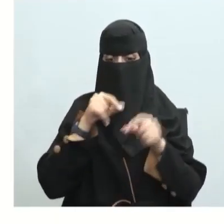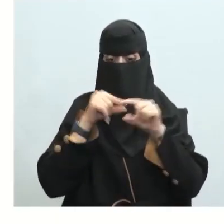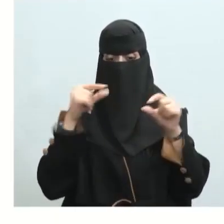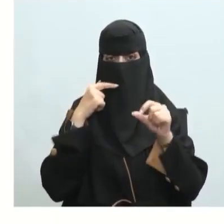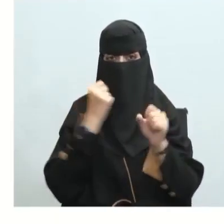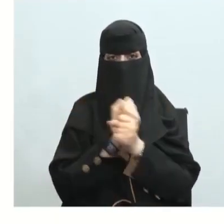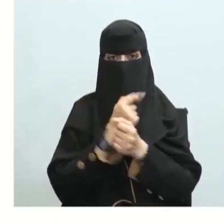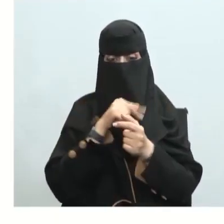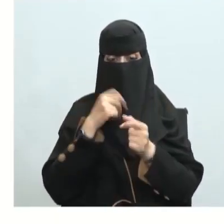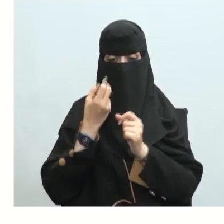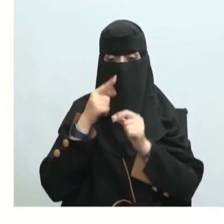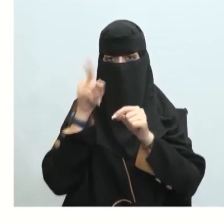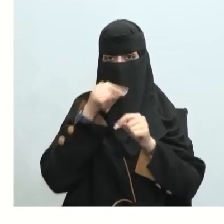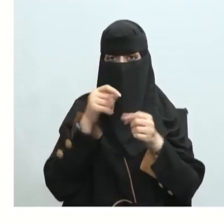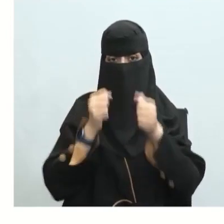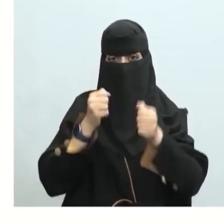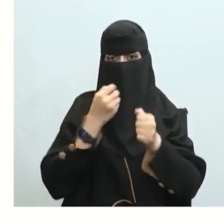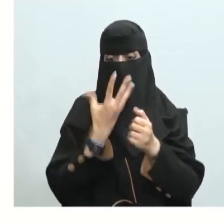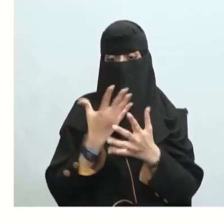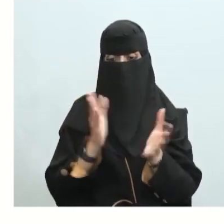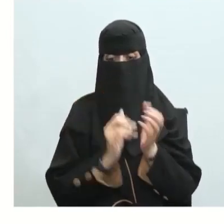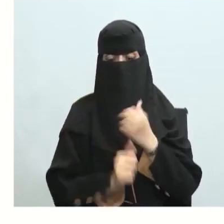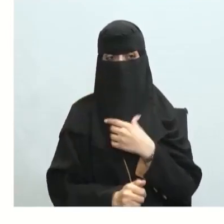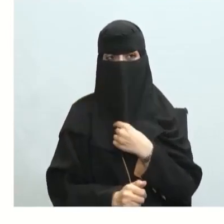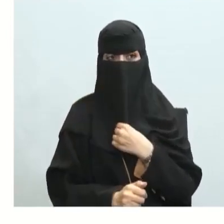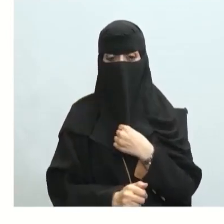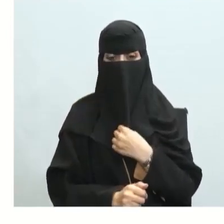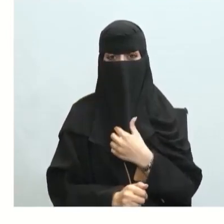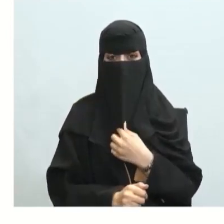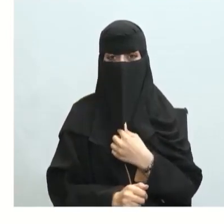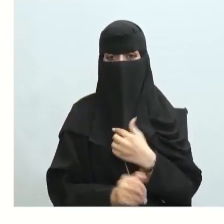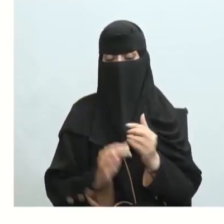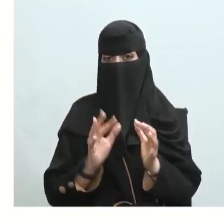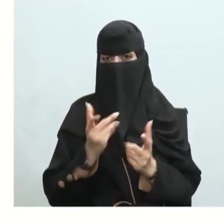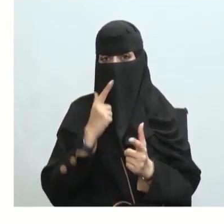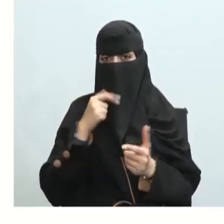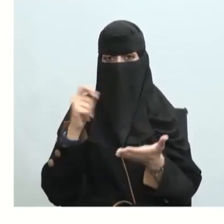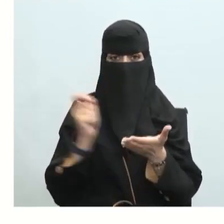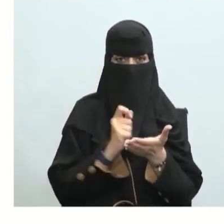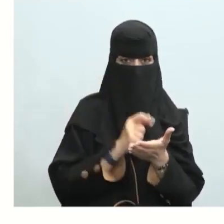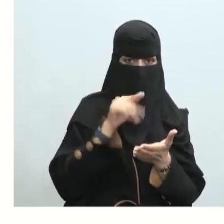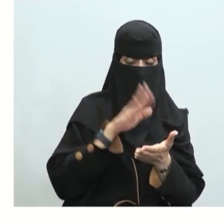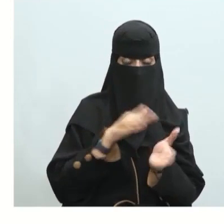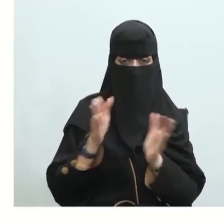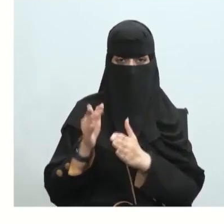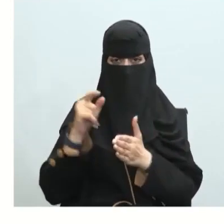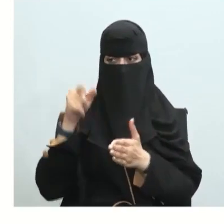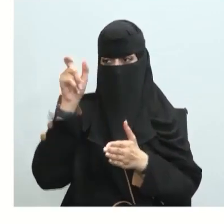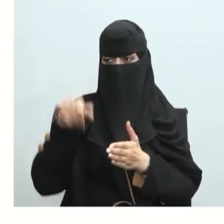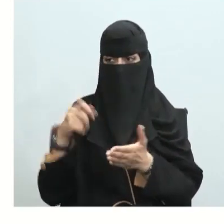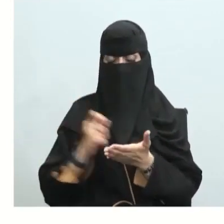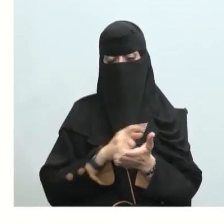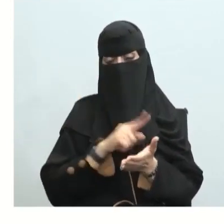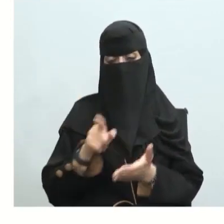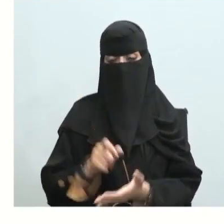الطرقات شكل بديع وجذاب ايضا كيف ستاتي بامكانك ان تكتب زميلك كذلك يكتب يكتب